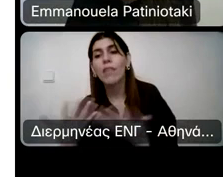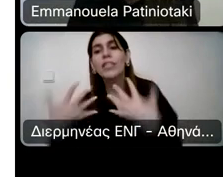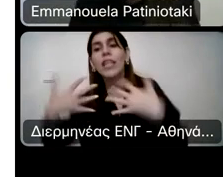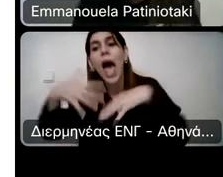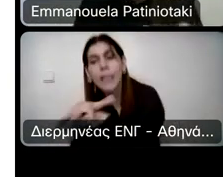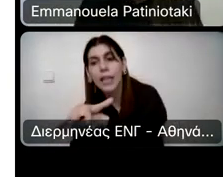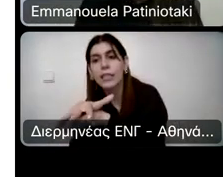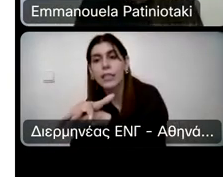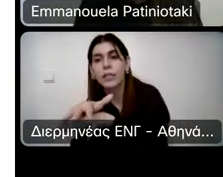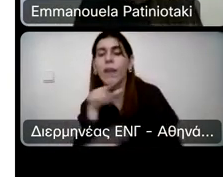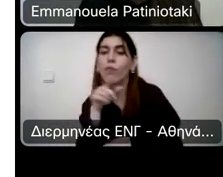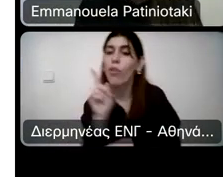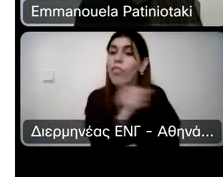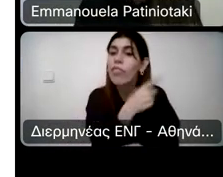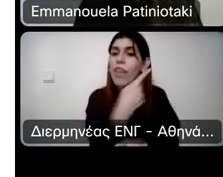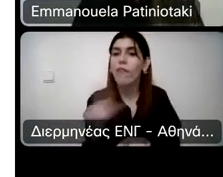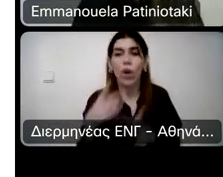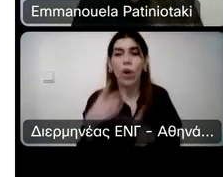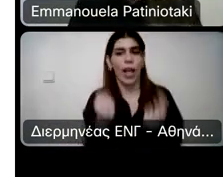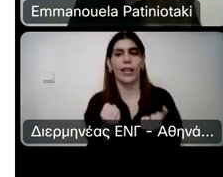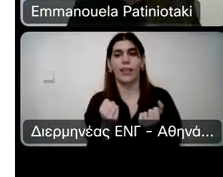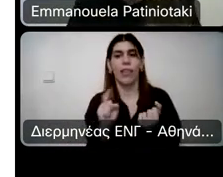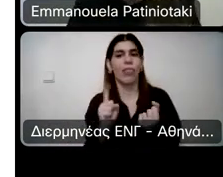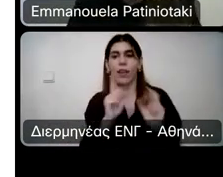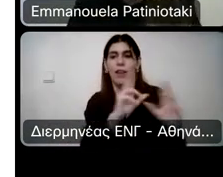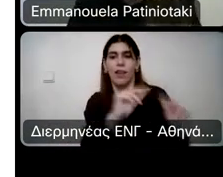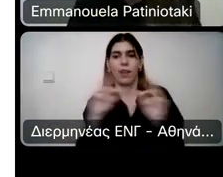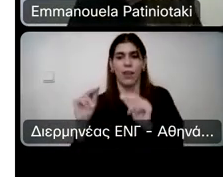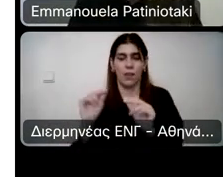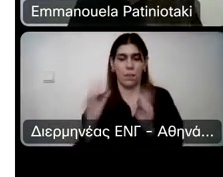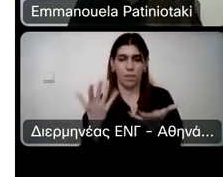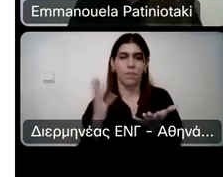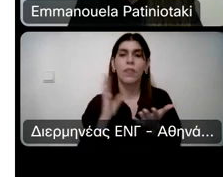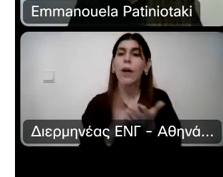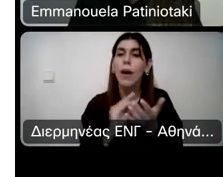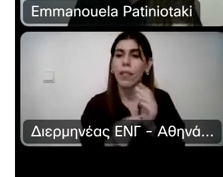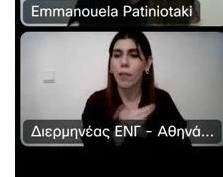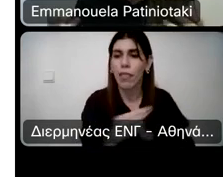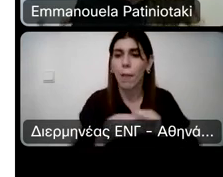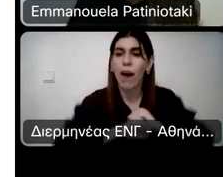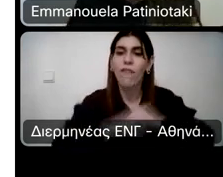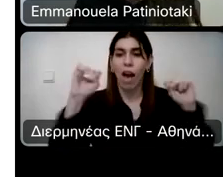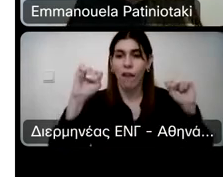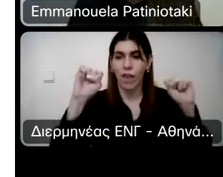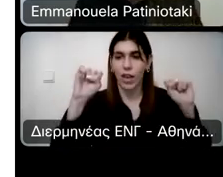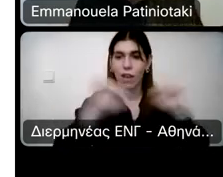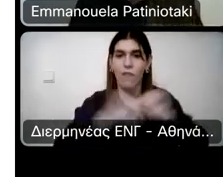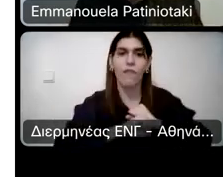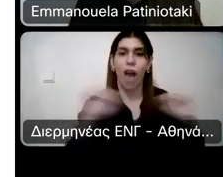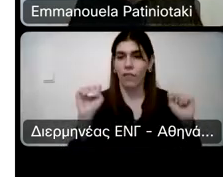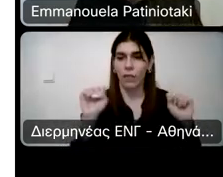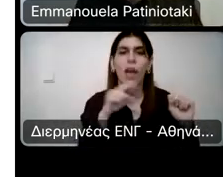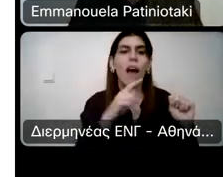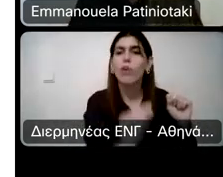ένταξης. Είναι δύο τελείως διαφορετικά πράγματα. Οι βλάβες, για παράδειγμα, που προκύπτουν από το